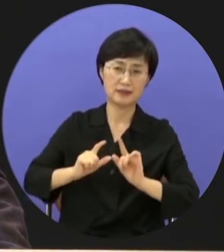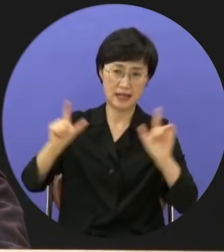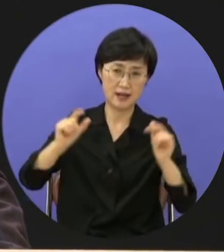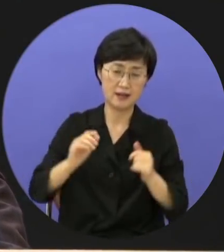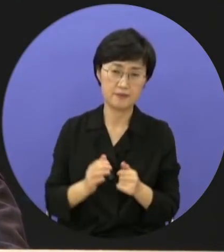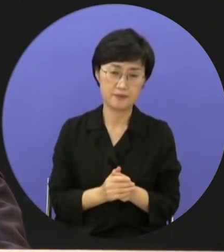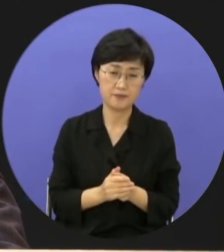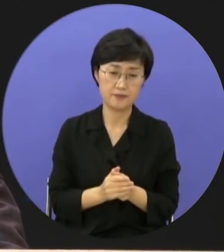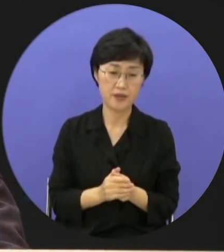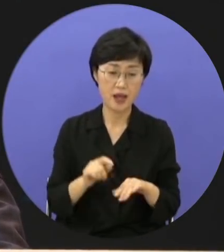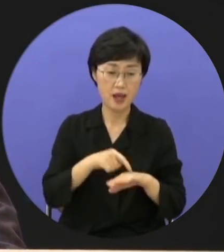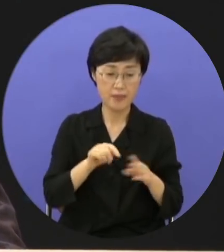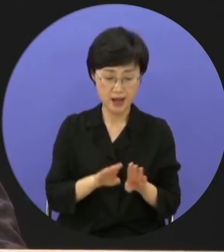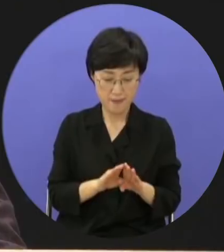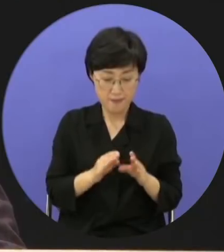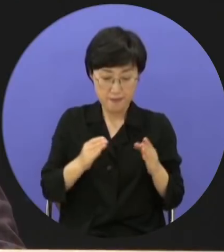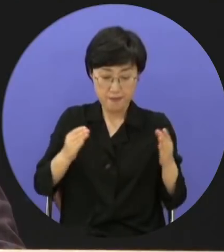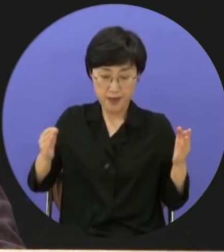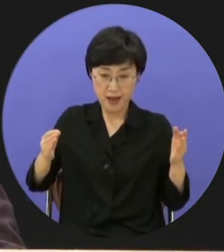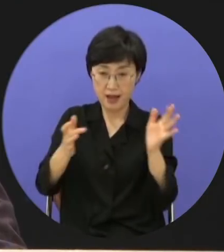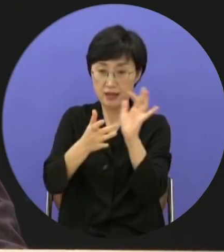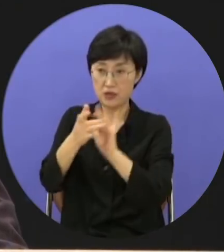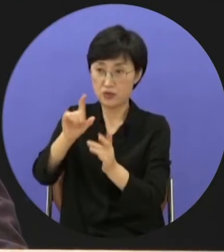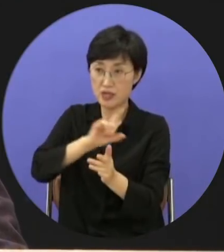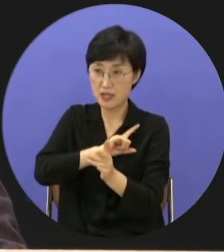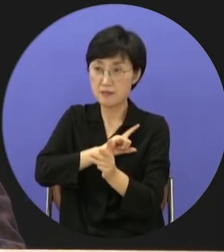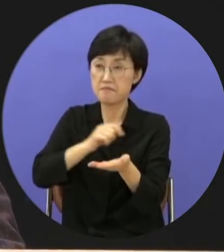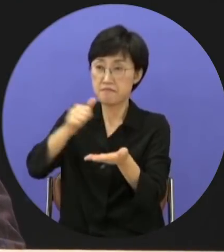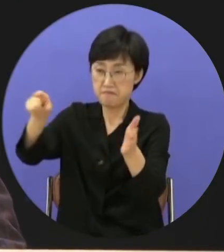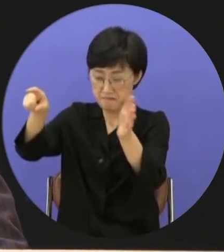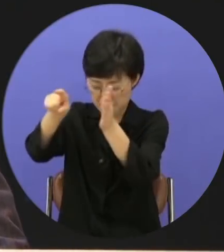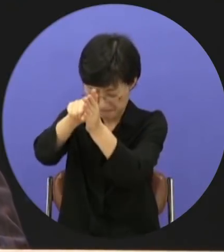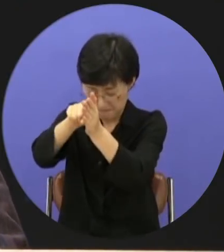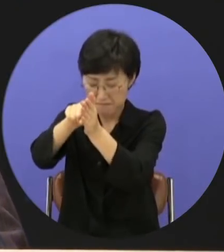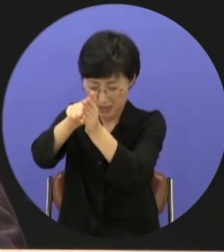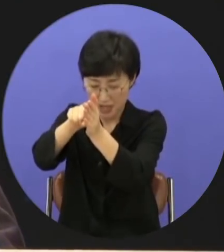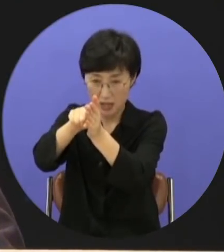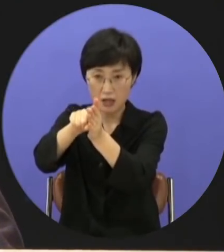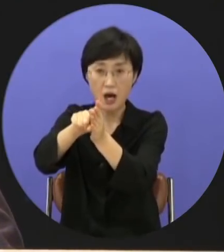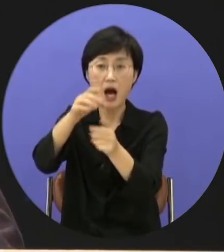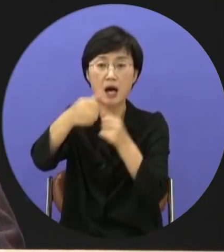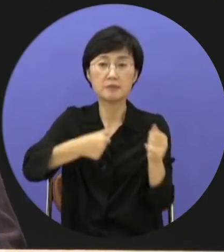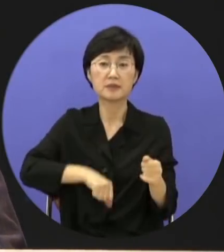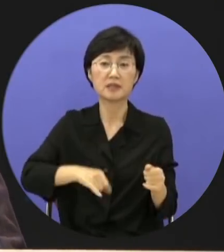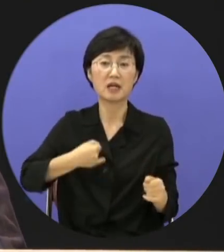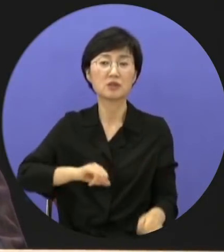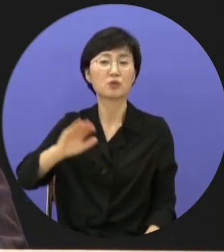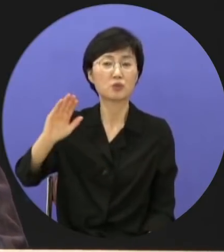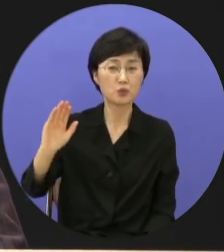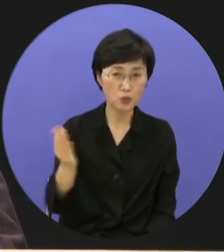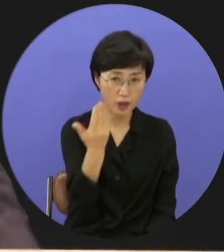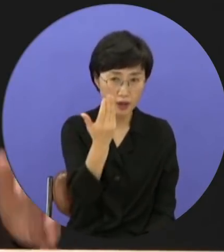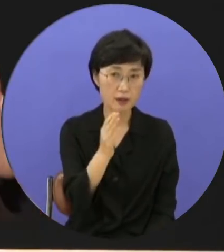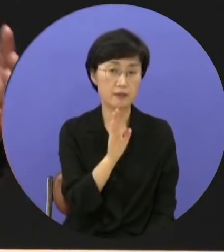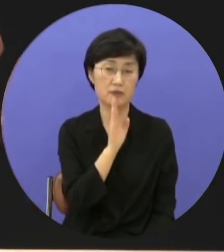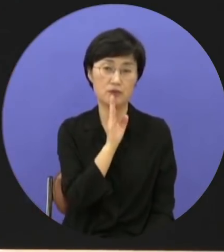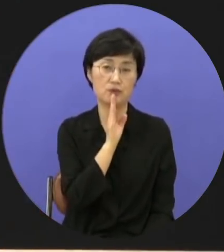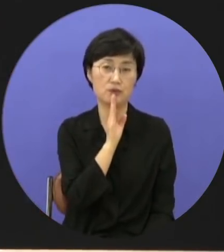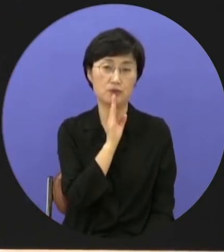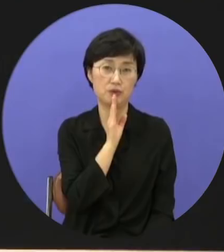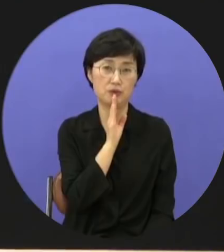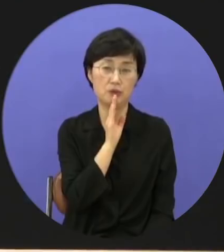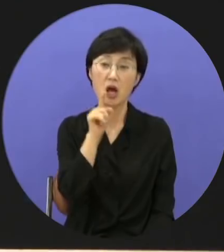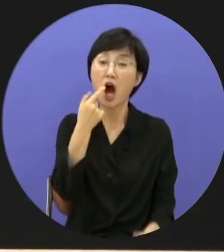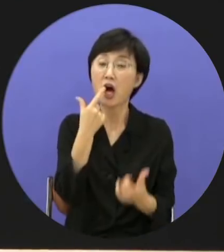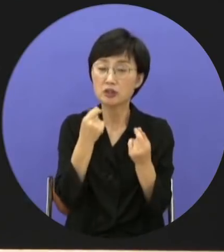자들에게는 하나님의 자녀가 되는 권세를 주셨습니다. Yet to all who received him, those who believed in his name, he gave the right to become children of God. 내게 임해야